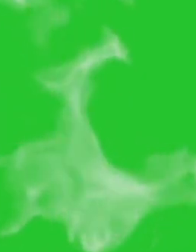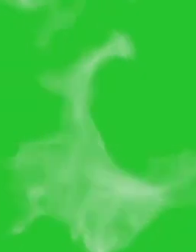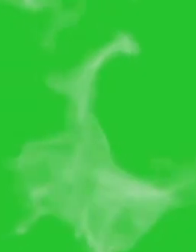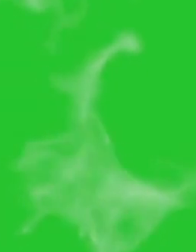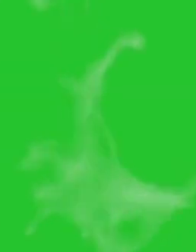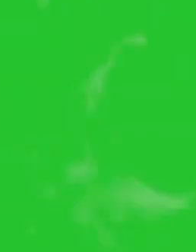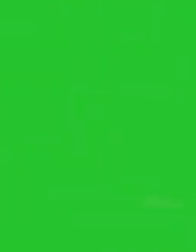ครับ